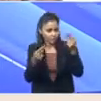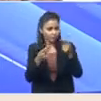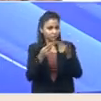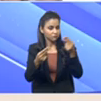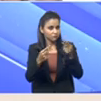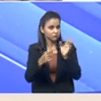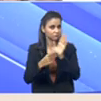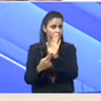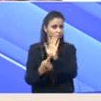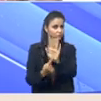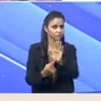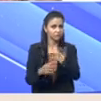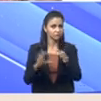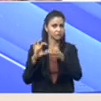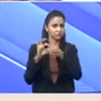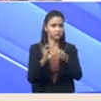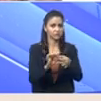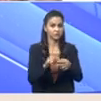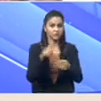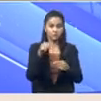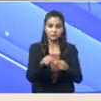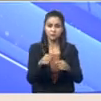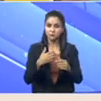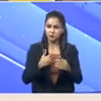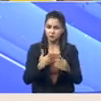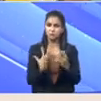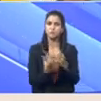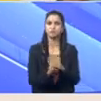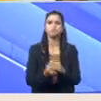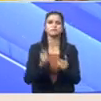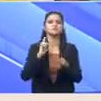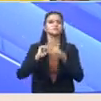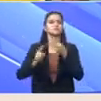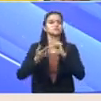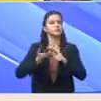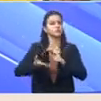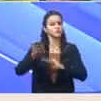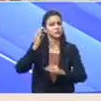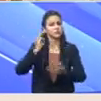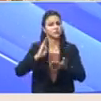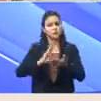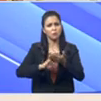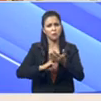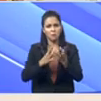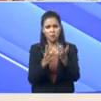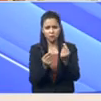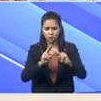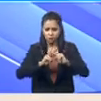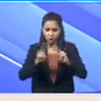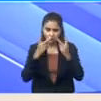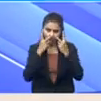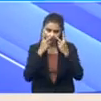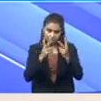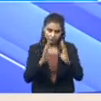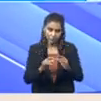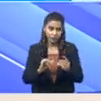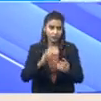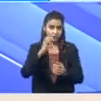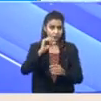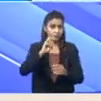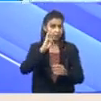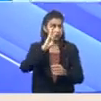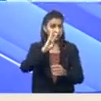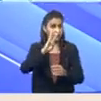है। इसमें हमारी हिस्ट्री और माइथोलॉजी की पूरी झलक मिलती है। छत्तीसगढ़